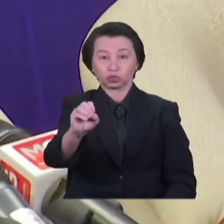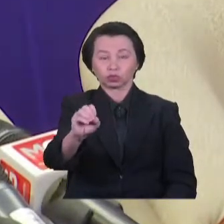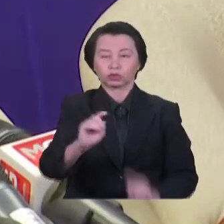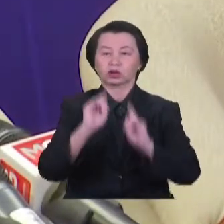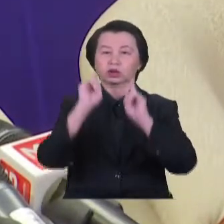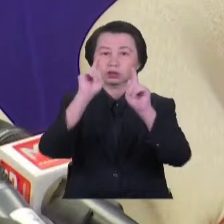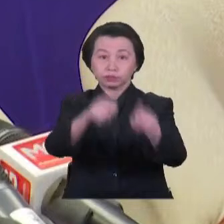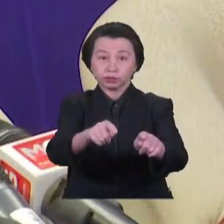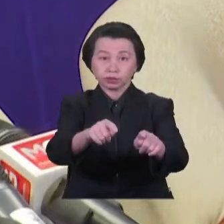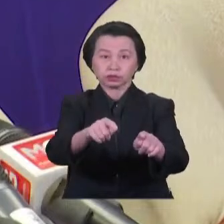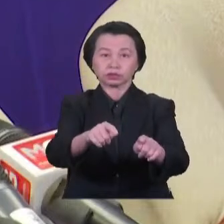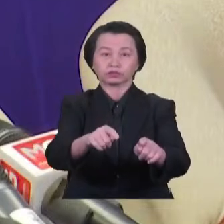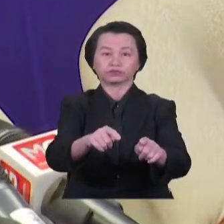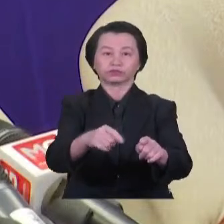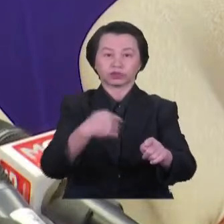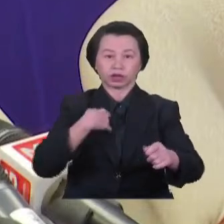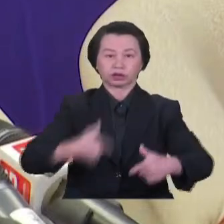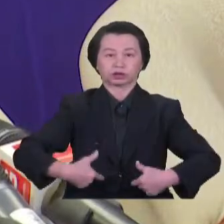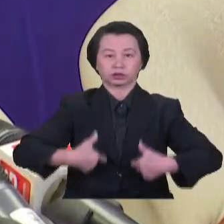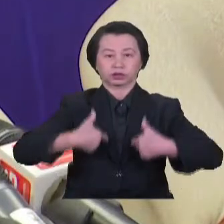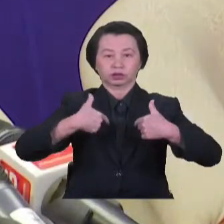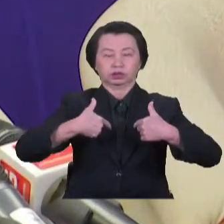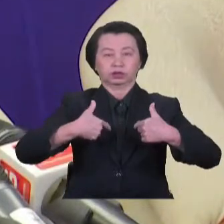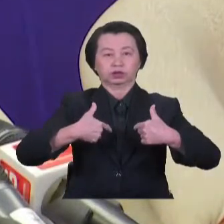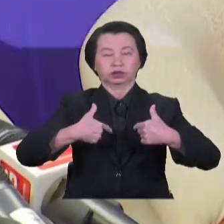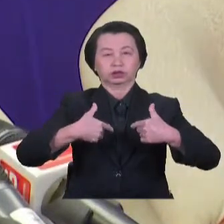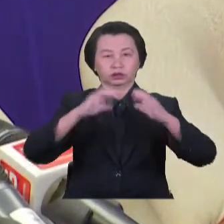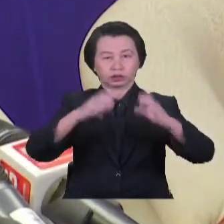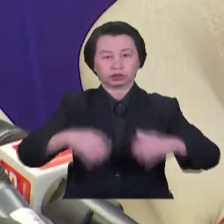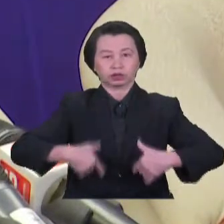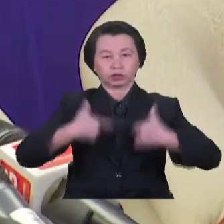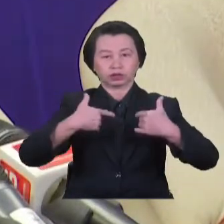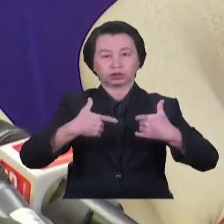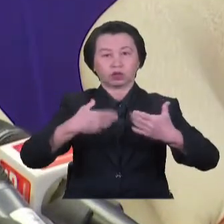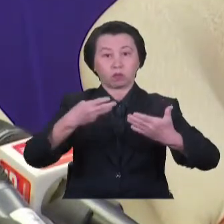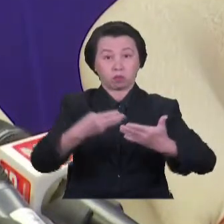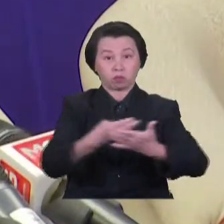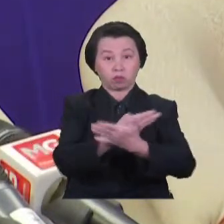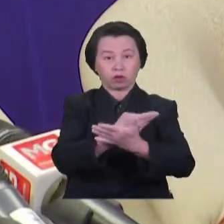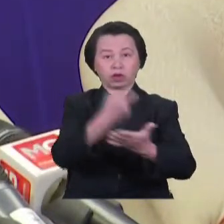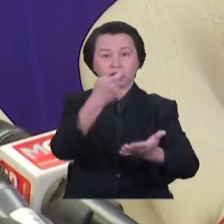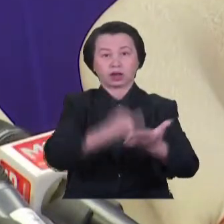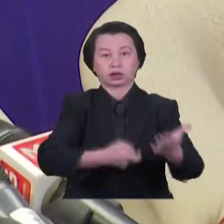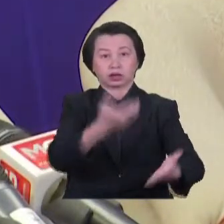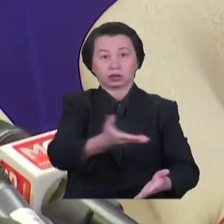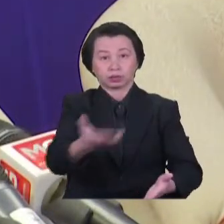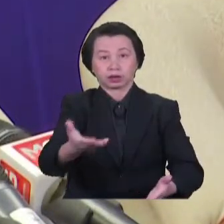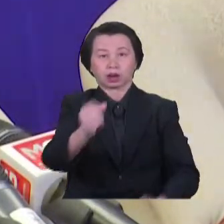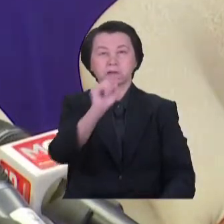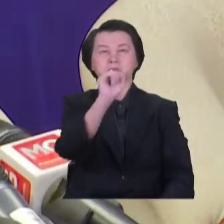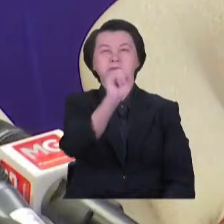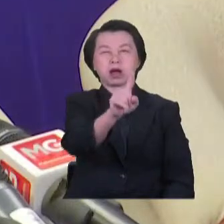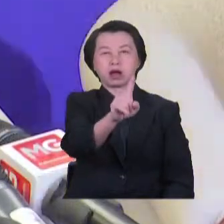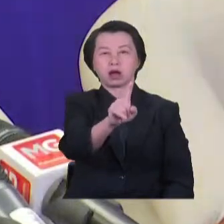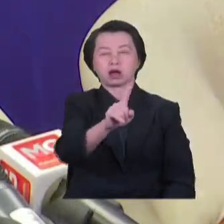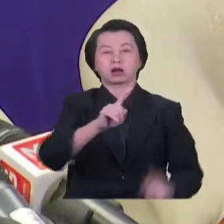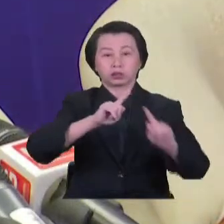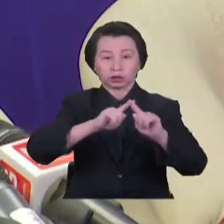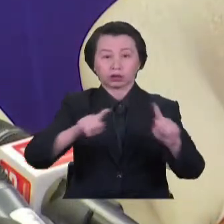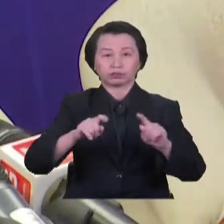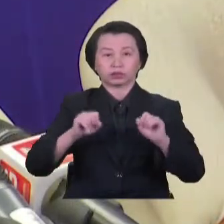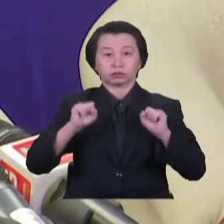yang ada lifestyle modern ini, harga barang mahal tapi mampu